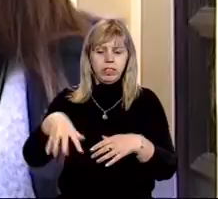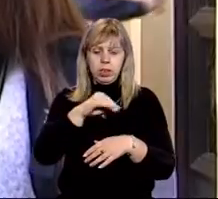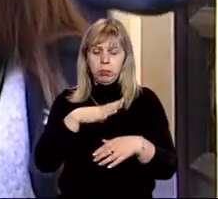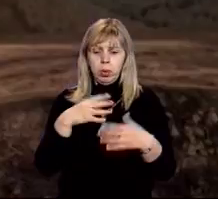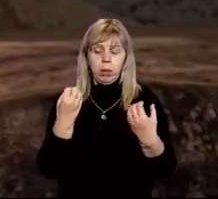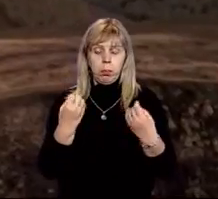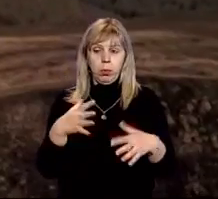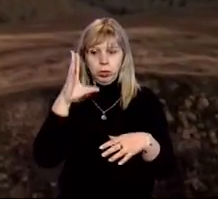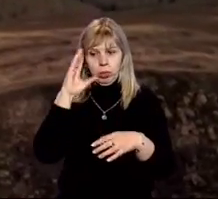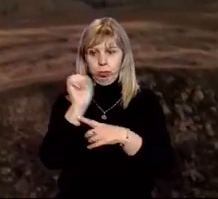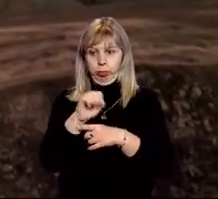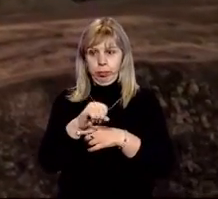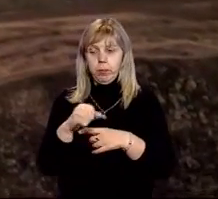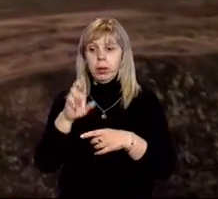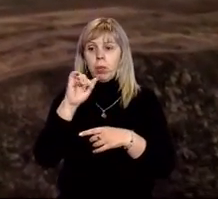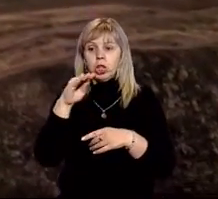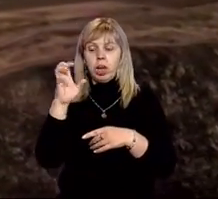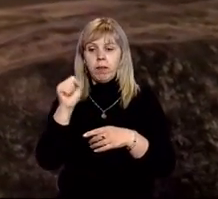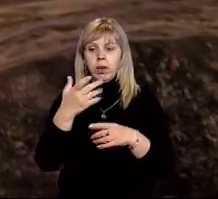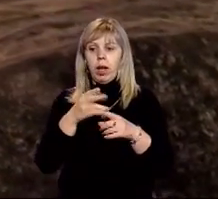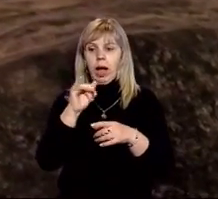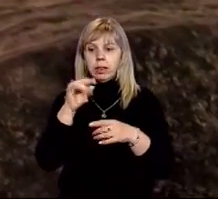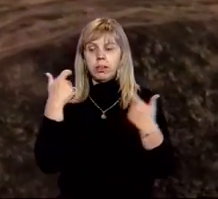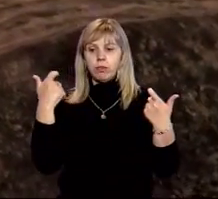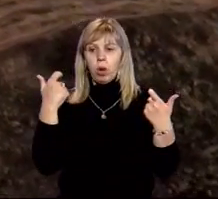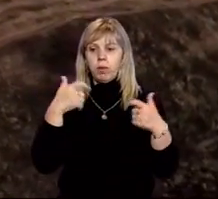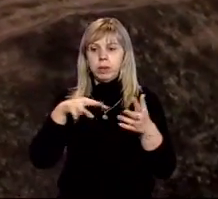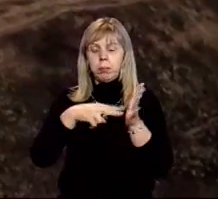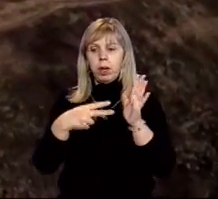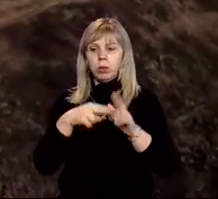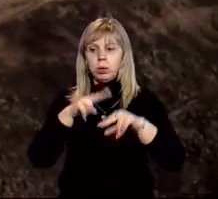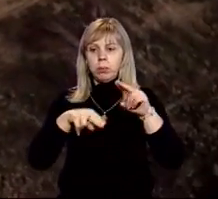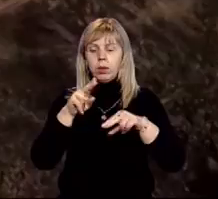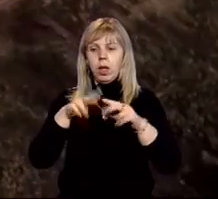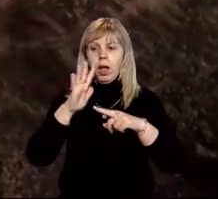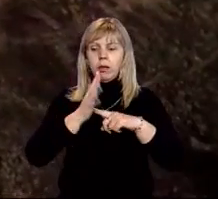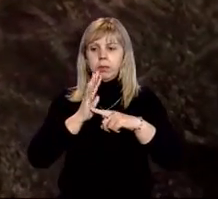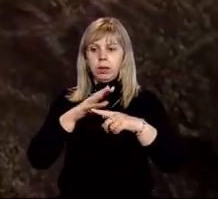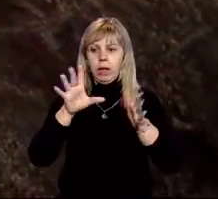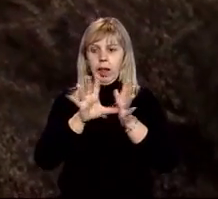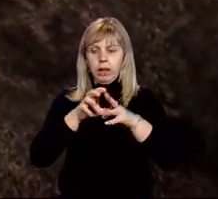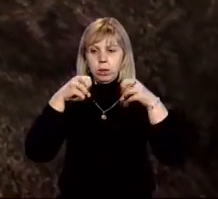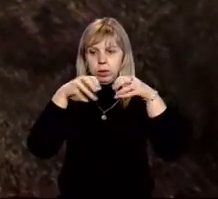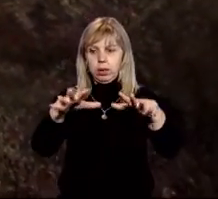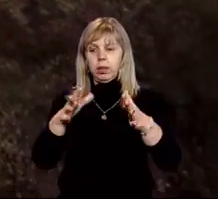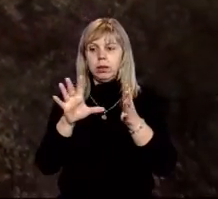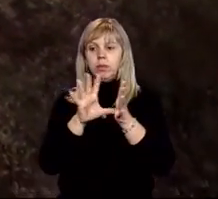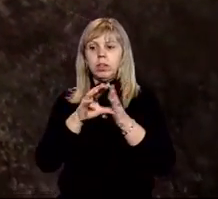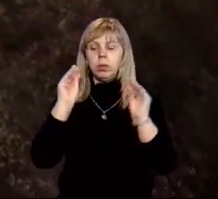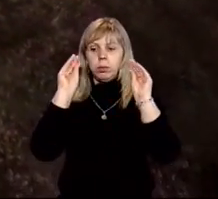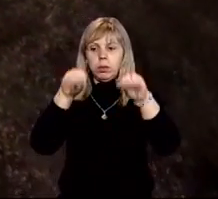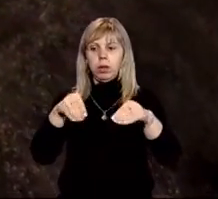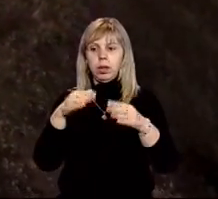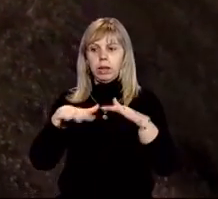просто проігноровані. На полонині Боржава підприємство «Атлас Воловець Енерджі» планує розташувати вітрову електростанцію. Вітрогенератори мали встановити